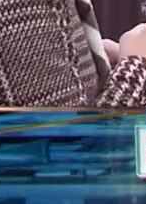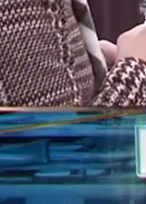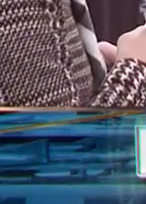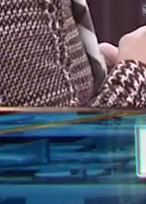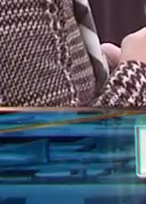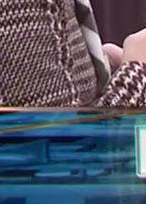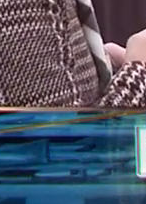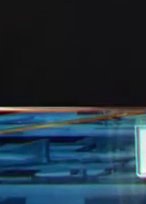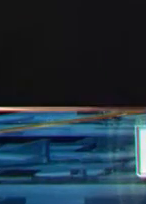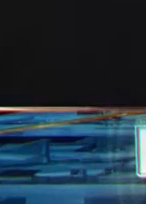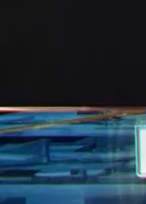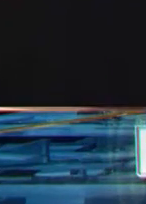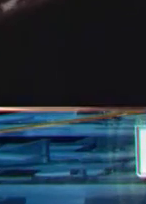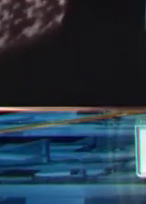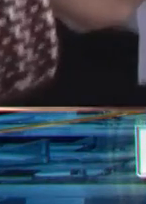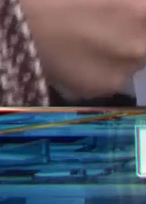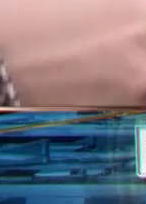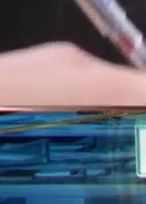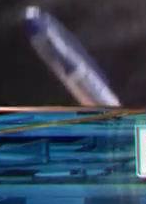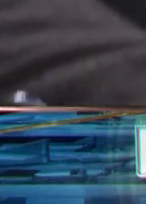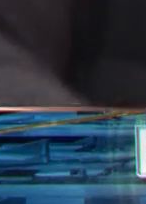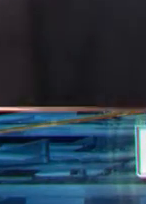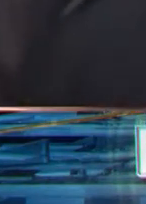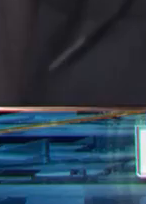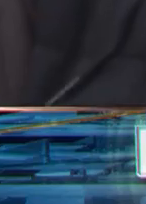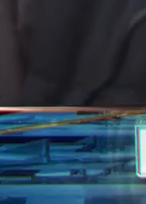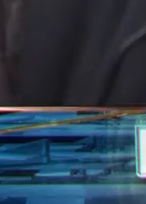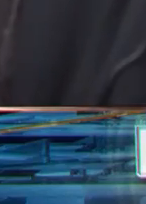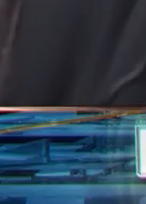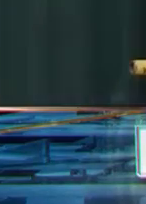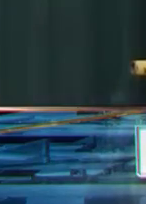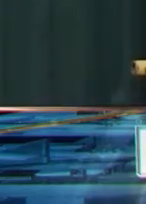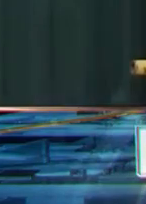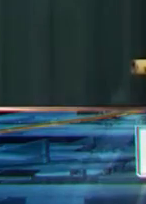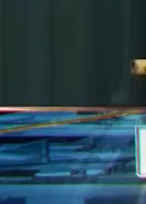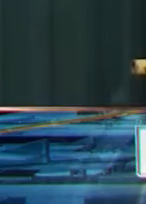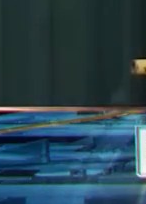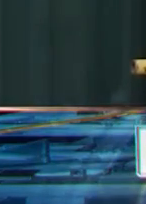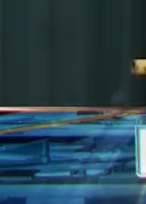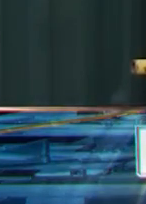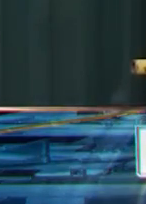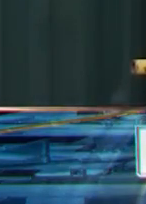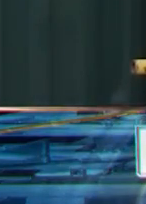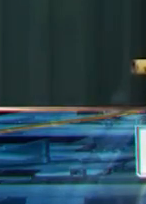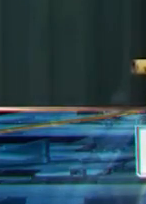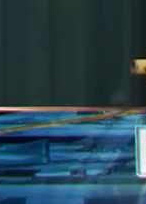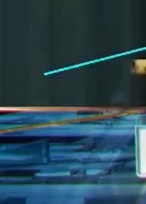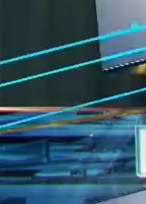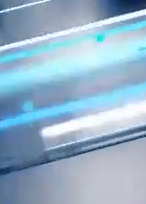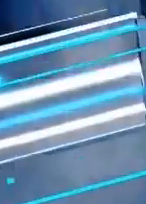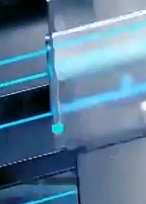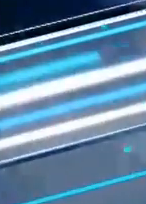Кешенді газдандыру кешеуілдеп жатыр. Облыс орталығында жауапсыз мекемелер кесірінен бірқатар тұрғын газға қосыла алмай отыр.